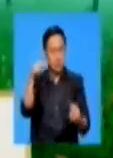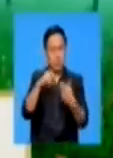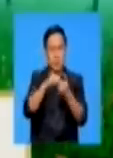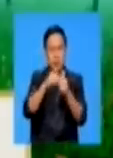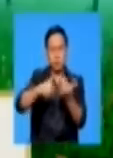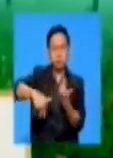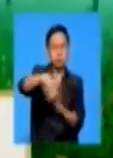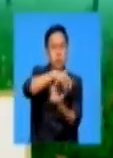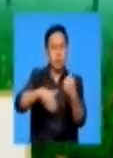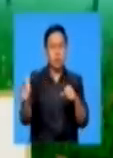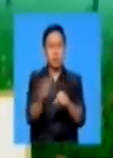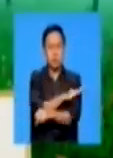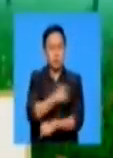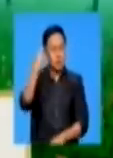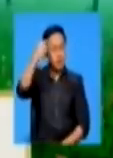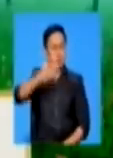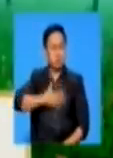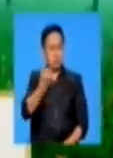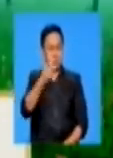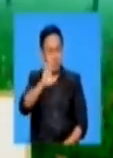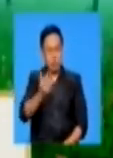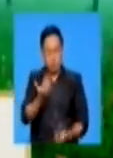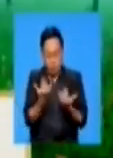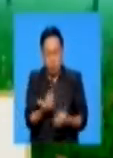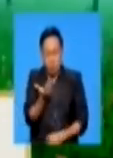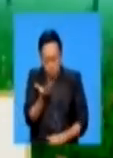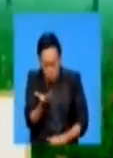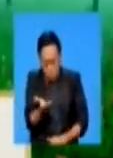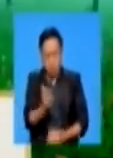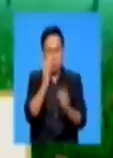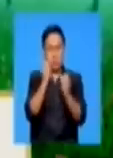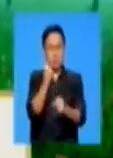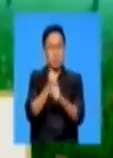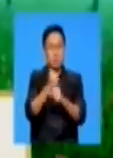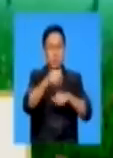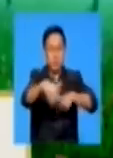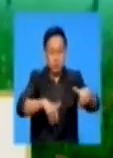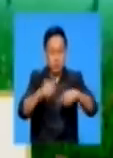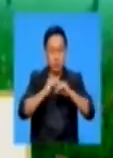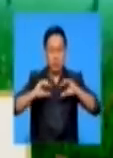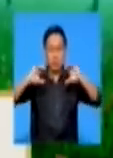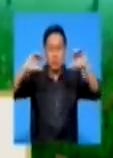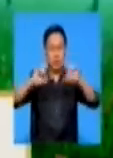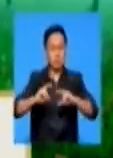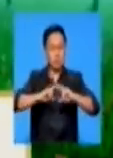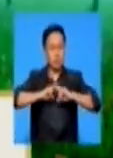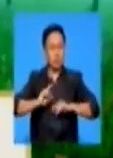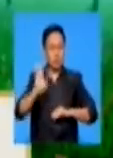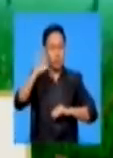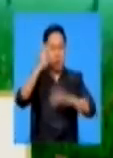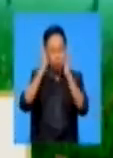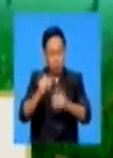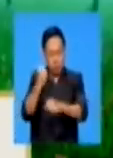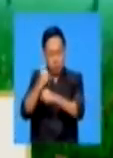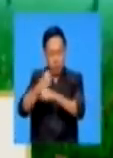ไขเลยไม่ได้นั้นวันนี้ผมอยากขอร้องทั้งนักการเมืองข้าราชการประชาชนทุกคนทุกหมู่เราภาคธุรกิจเอกชนต้องร่วมมือทั้งสิ้นเข้าใจ